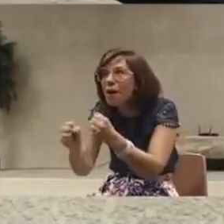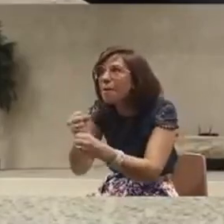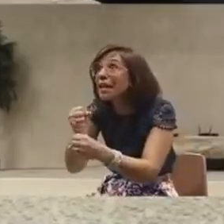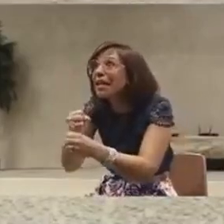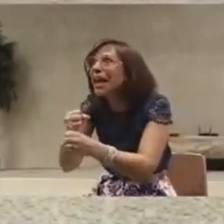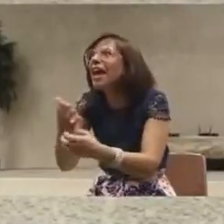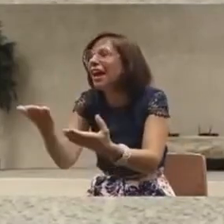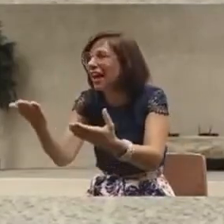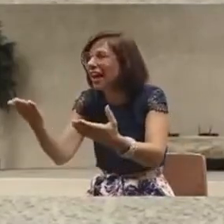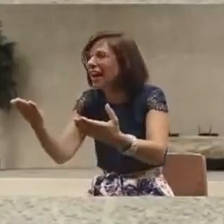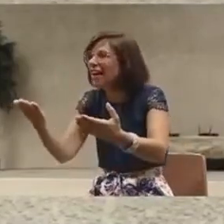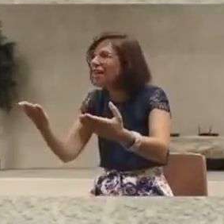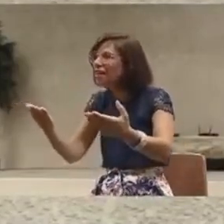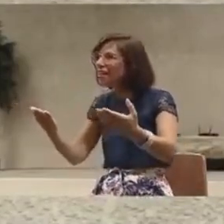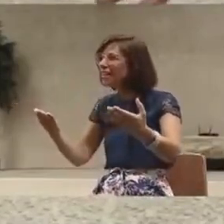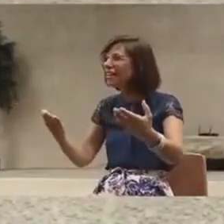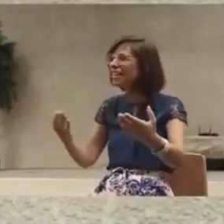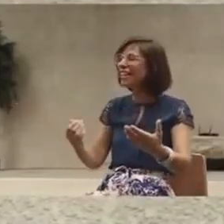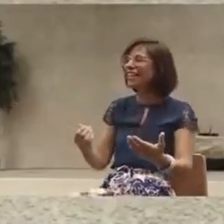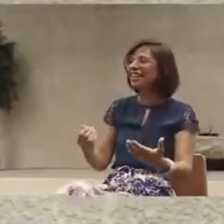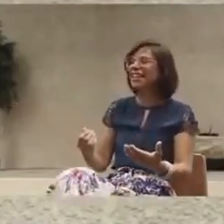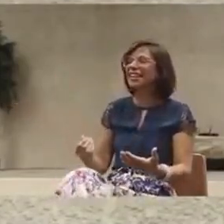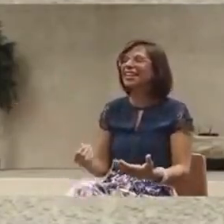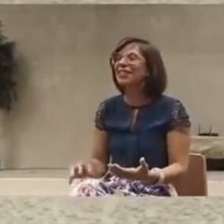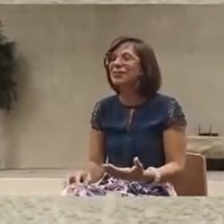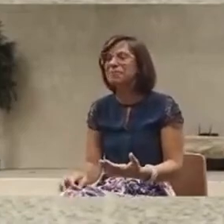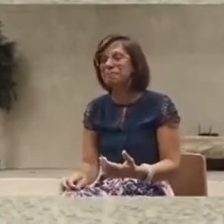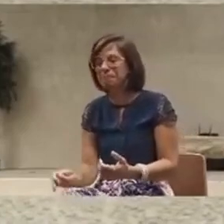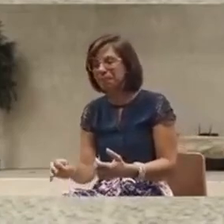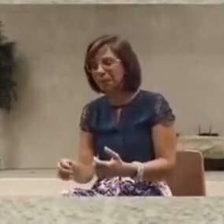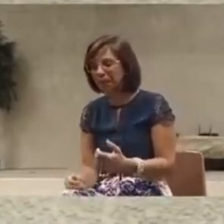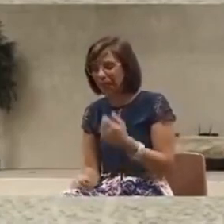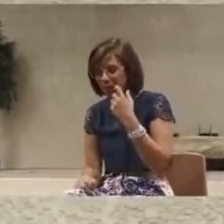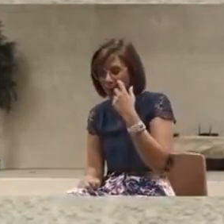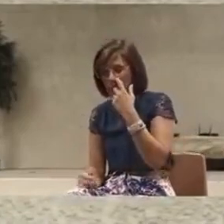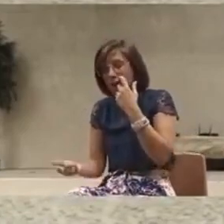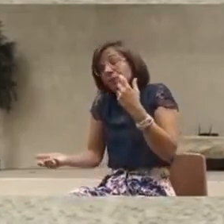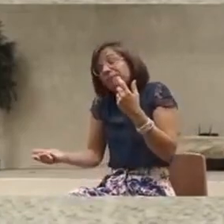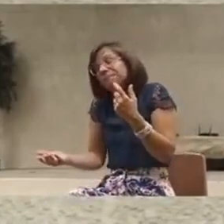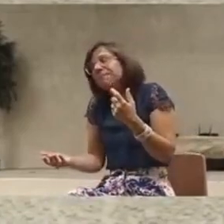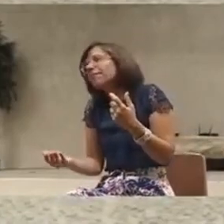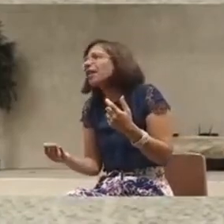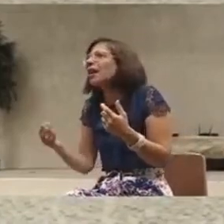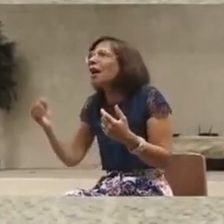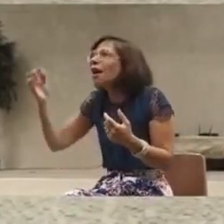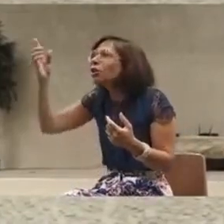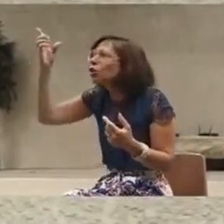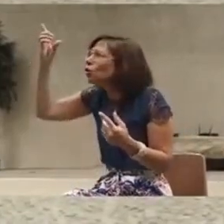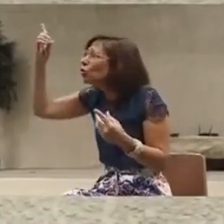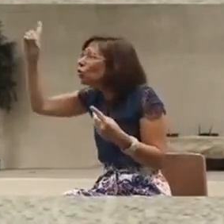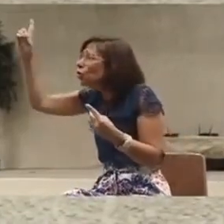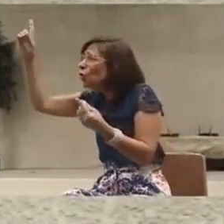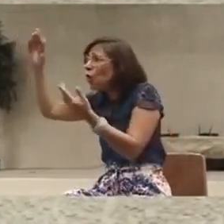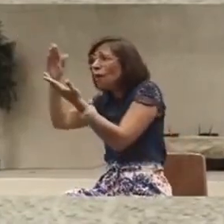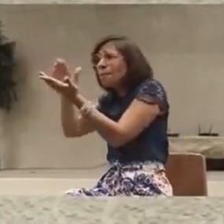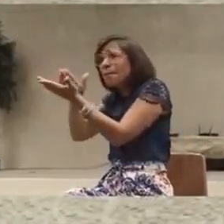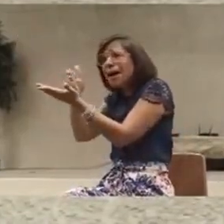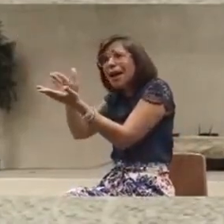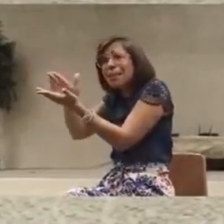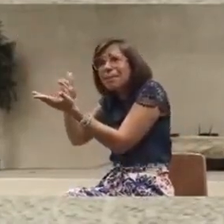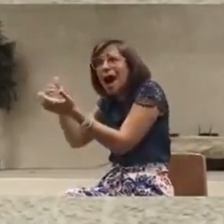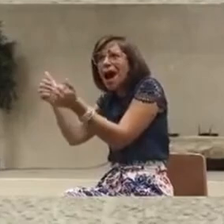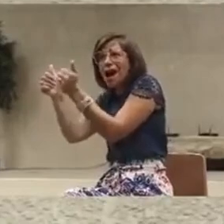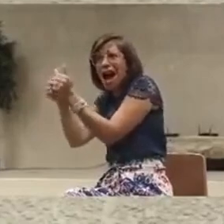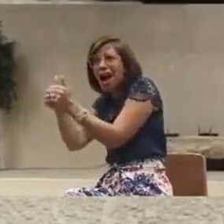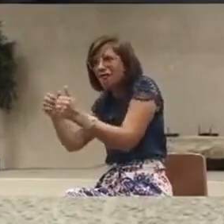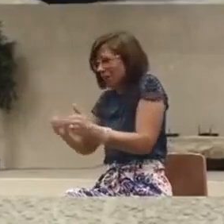comment tout ce peuple devait vivre dans le désert avec le commandement que Dieu était en train de donner à Moïse. Dieu est en train de s'occuper